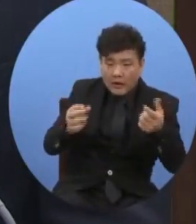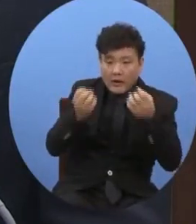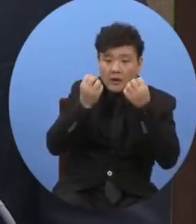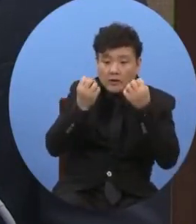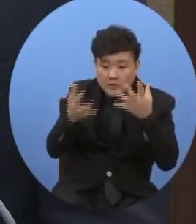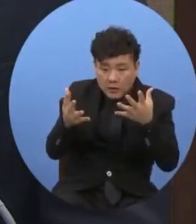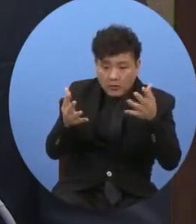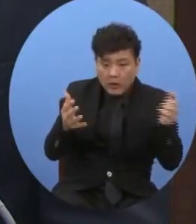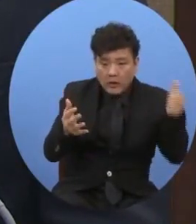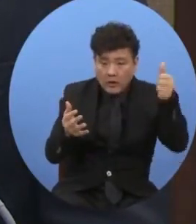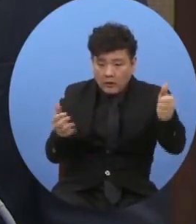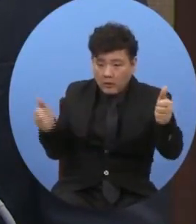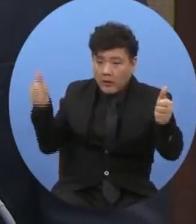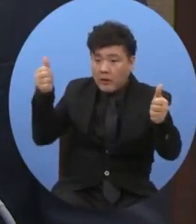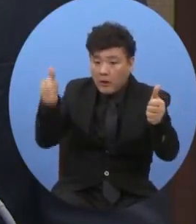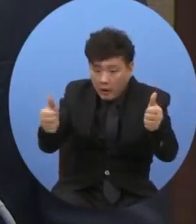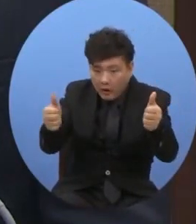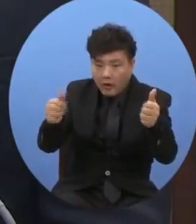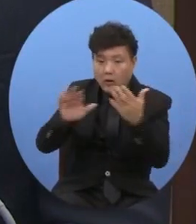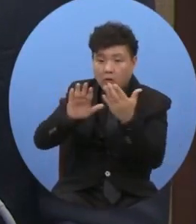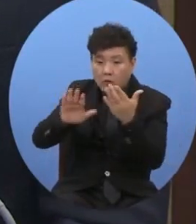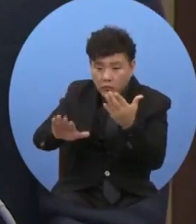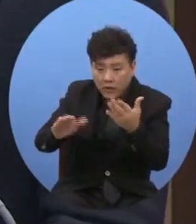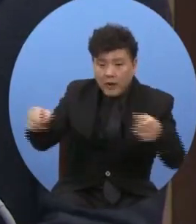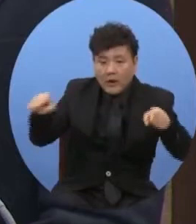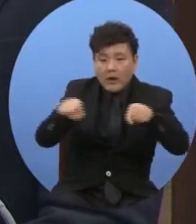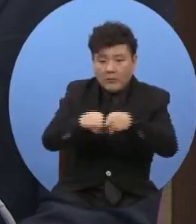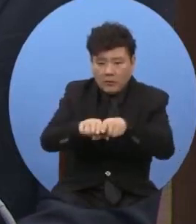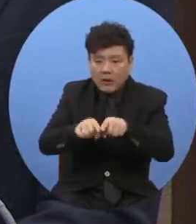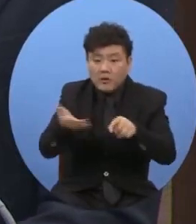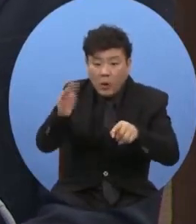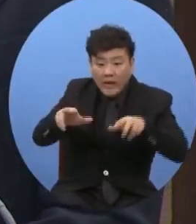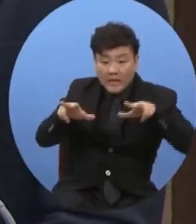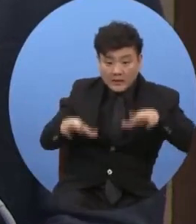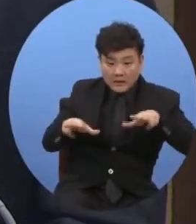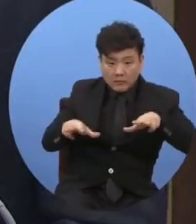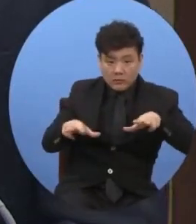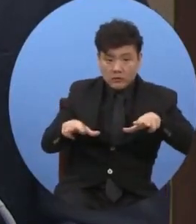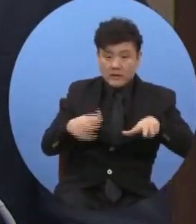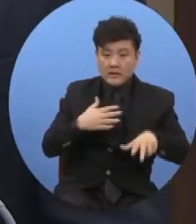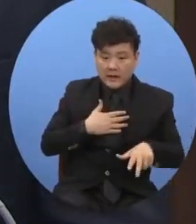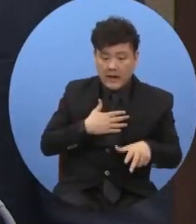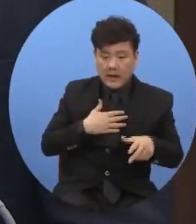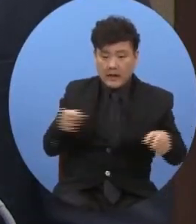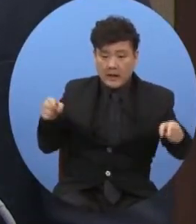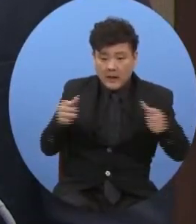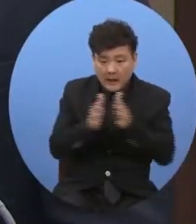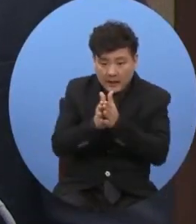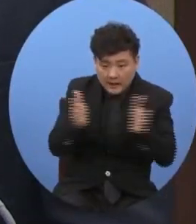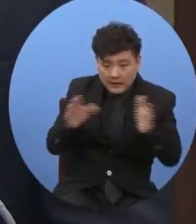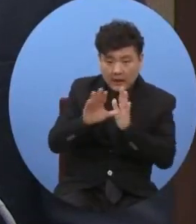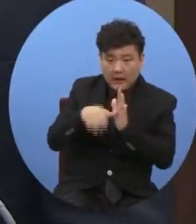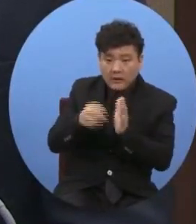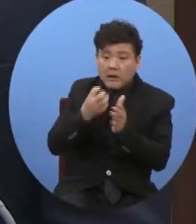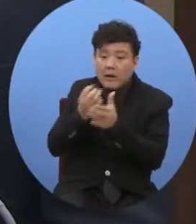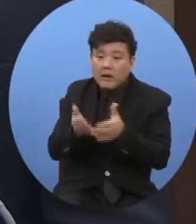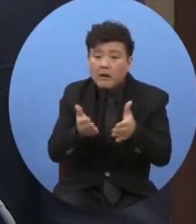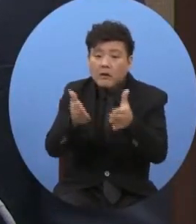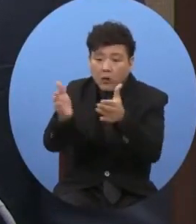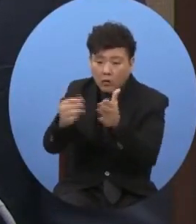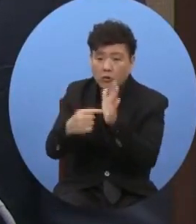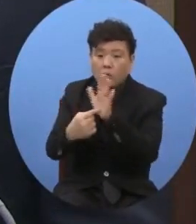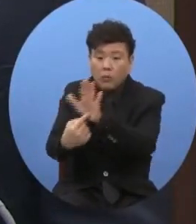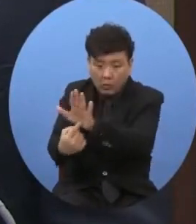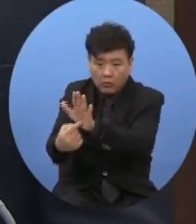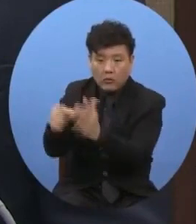가능해졌다는 말씀을 드리는 겁니다. 근데 이번에는 시작하면서부터 분명히 경기도에 오픈을 했습니다. 선택은 경기도